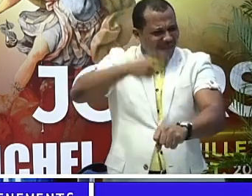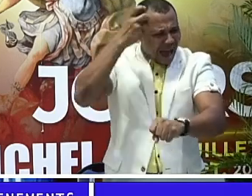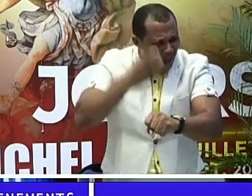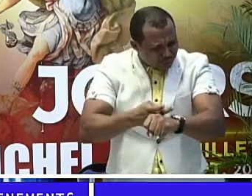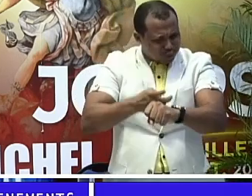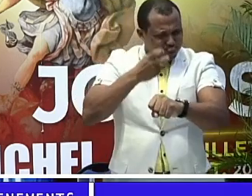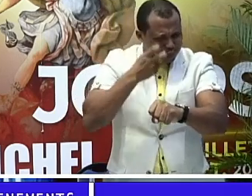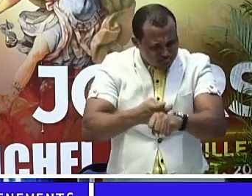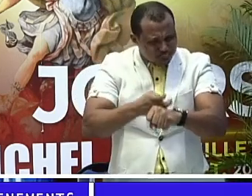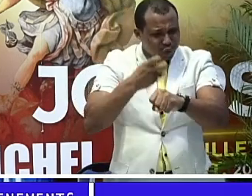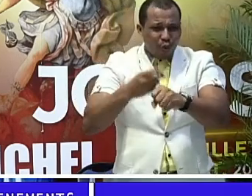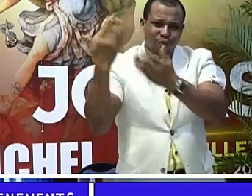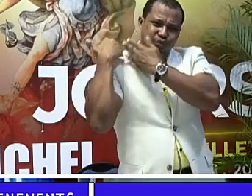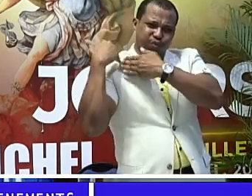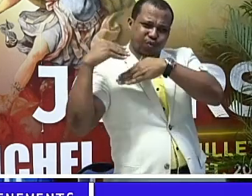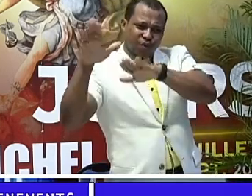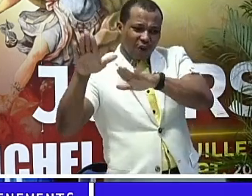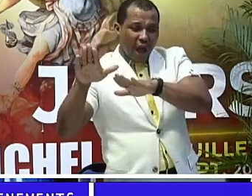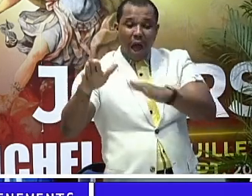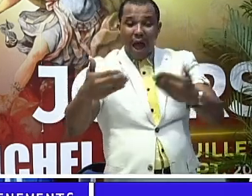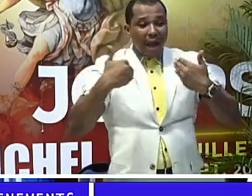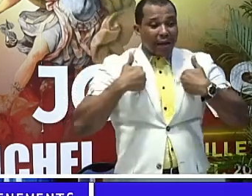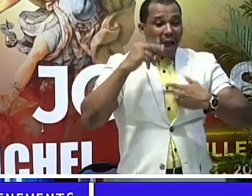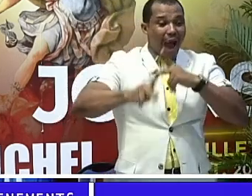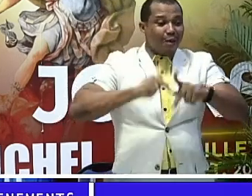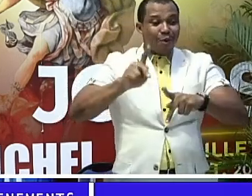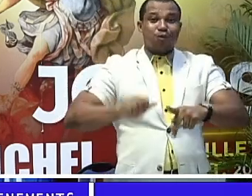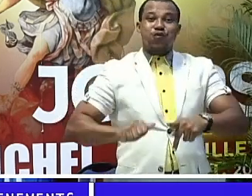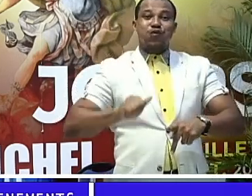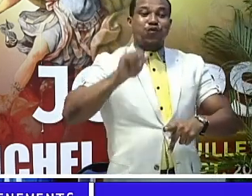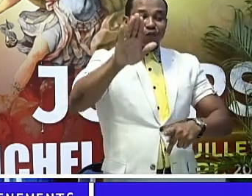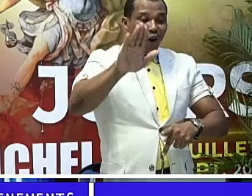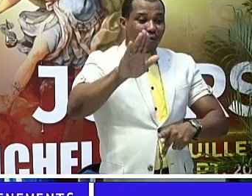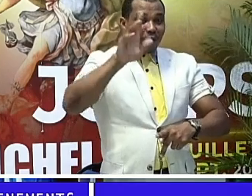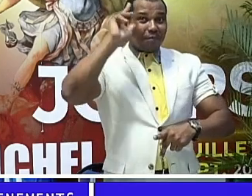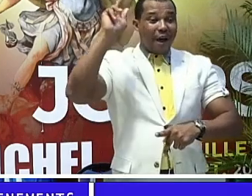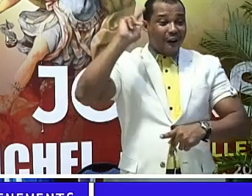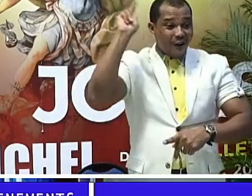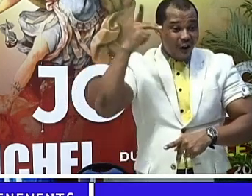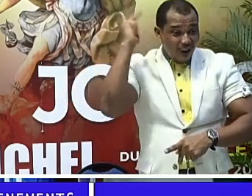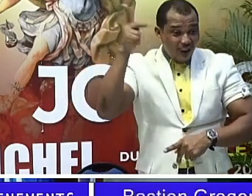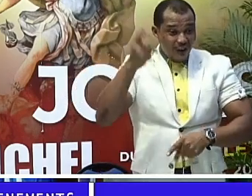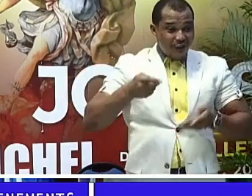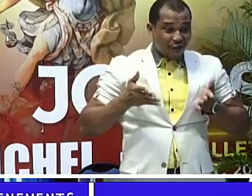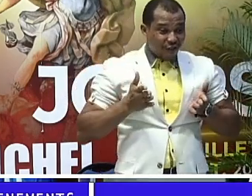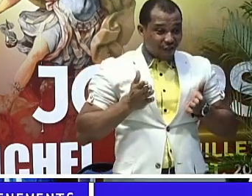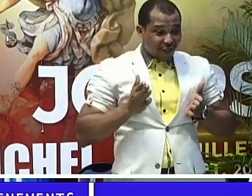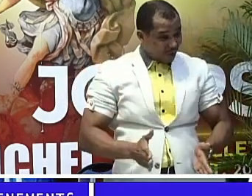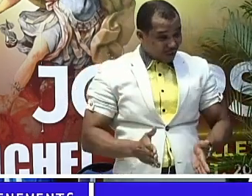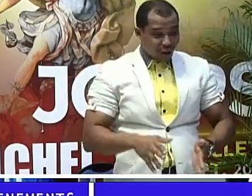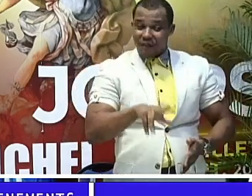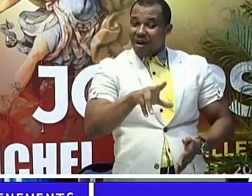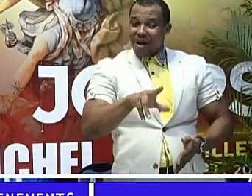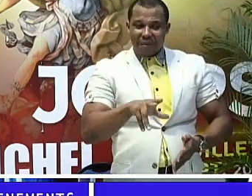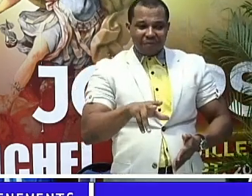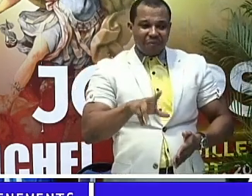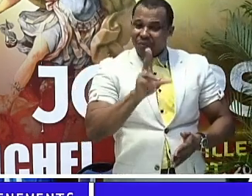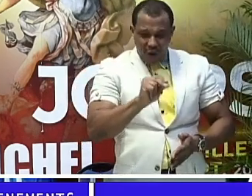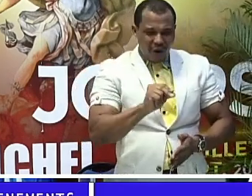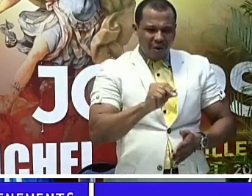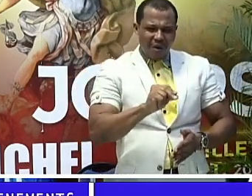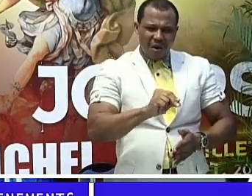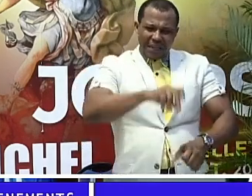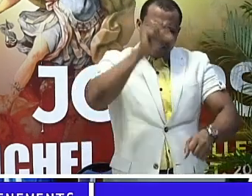ki l'autre bon. Moun nan par exemple, c'est pas intellectuel lié bon Dieu fait le rivé parti. C'est du travail du vendre l'air